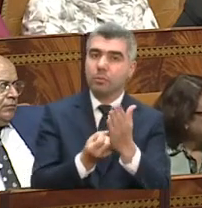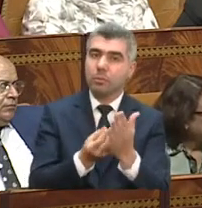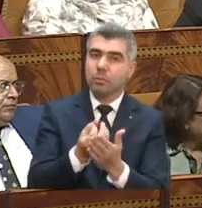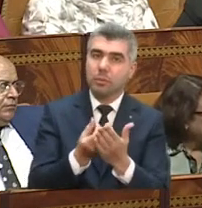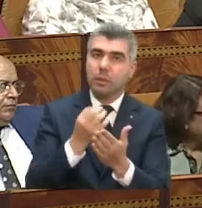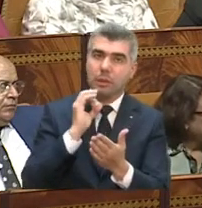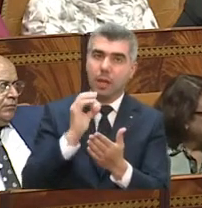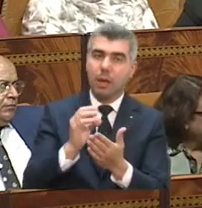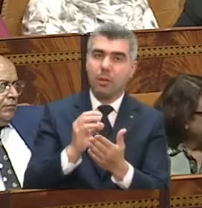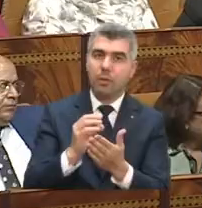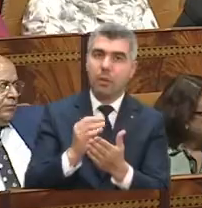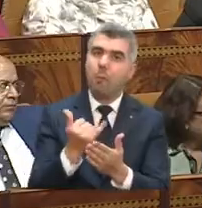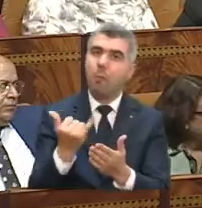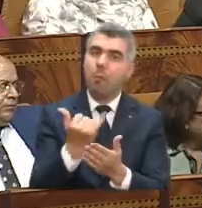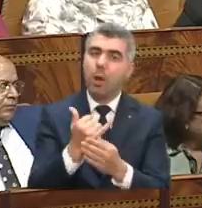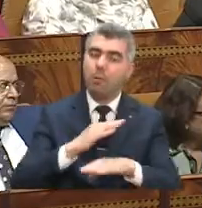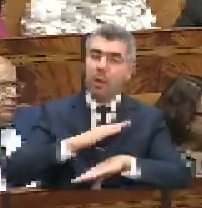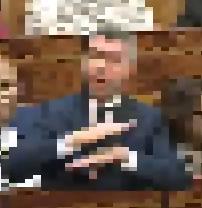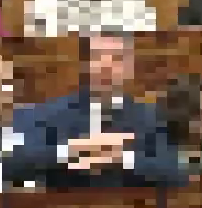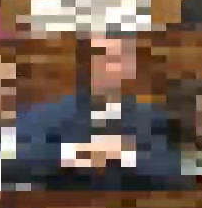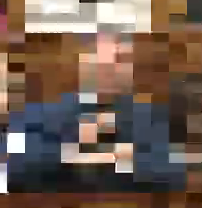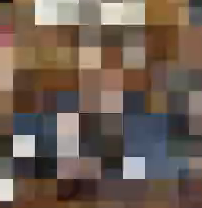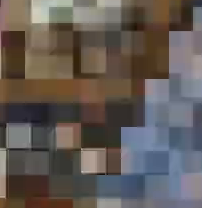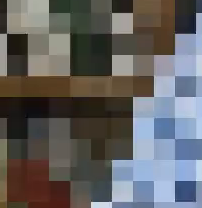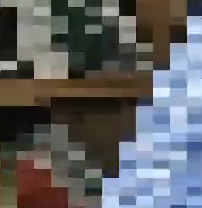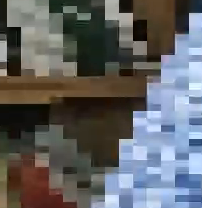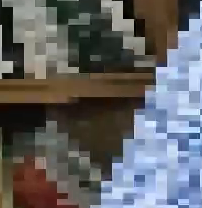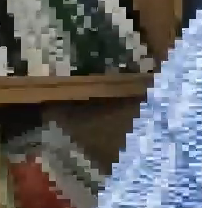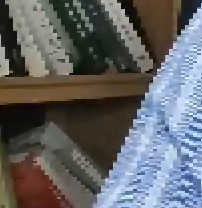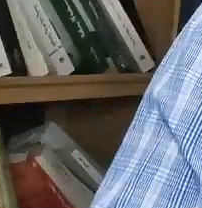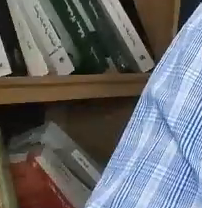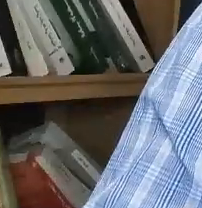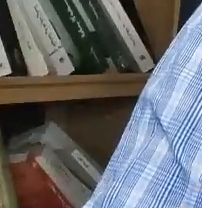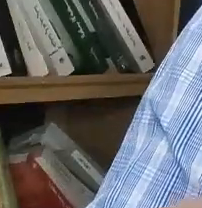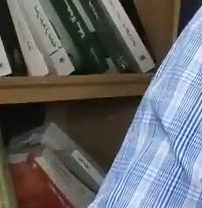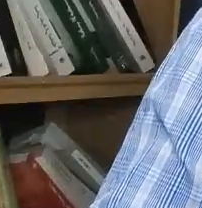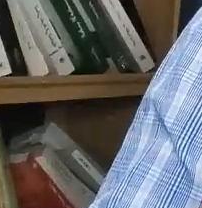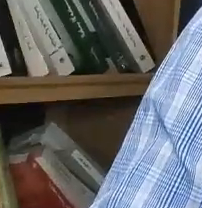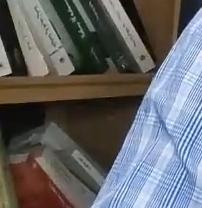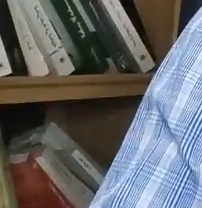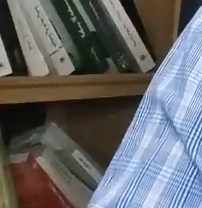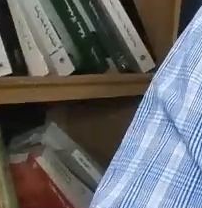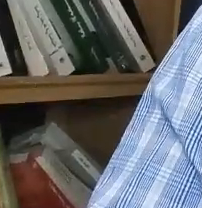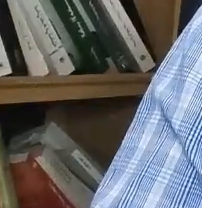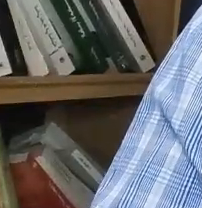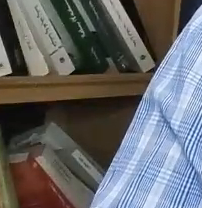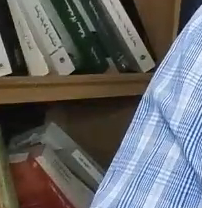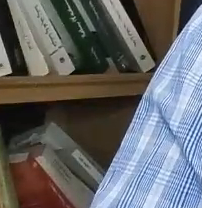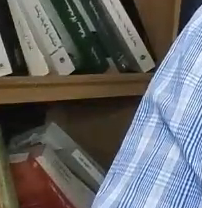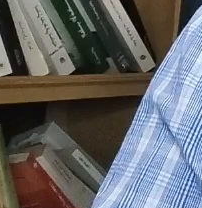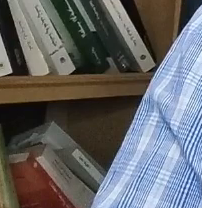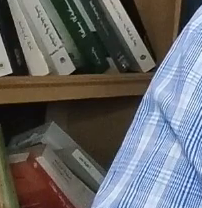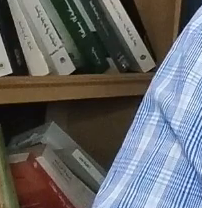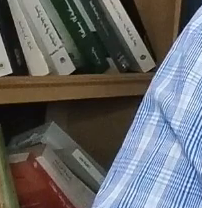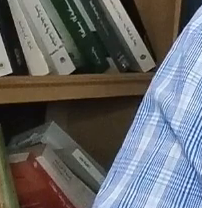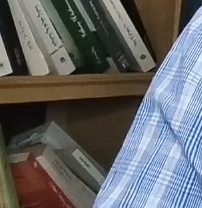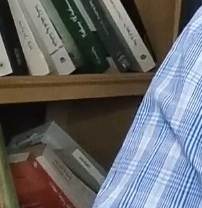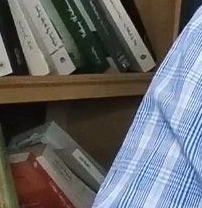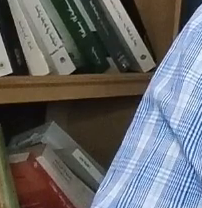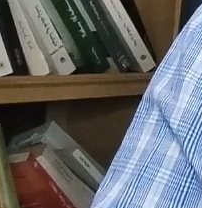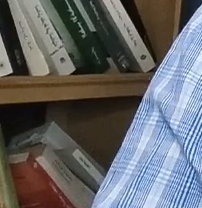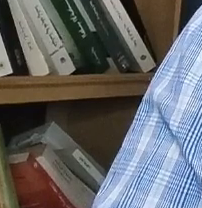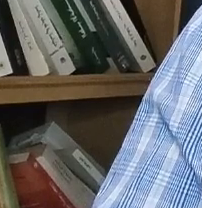خص الإنسان يكون مربي باش يعطي النصائح. شكرا. جاءت التعليقات حول النقاش الرائج